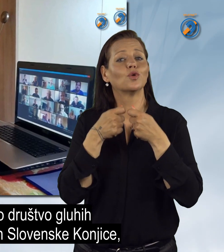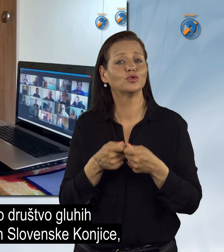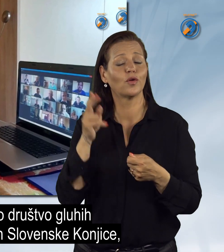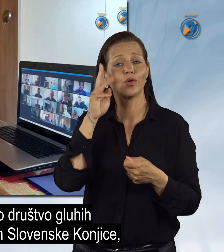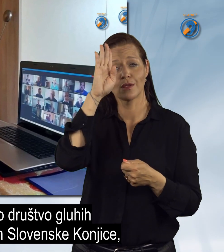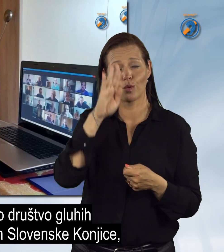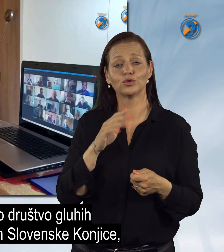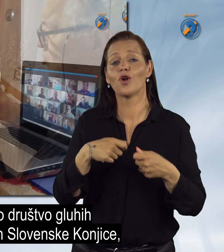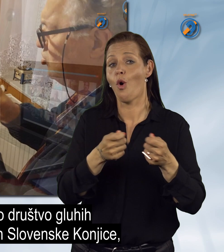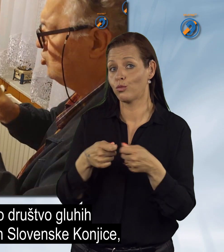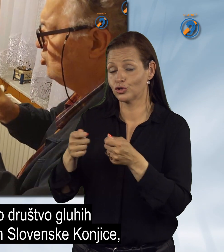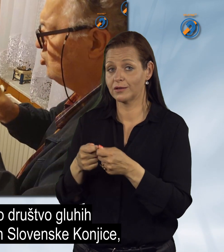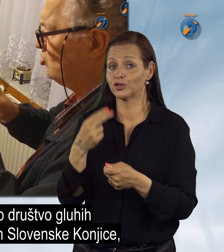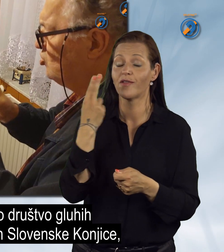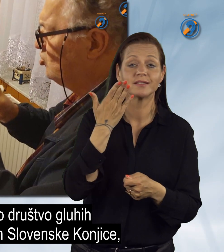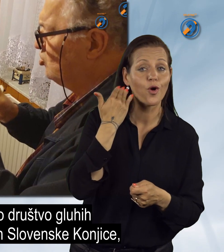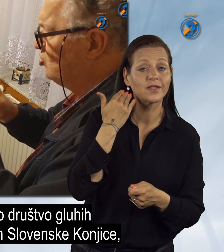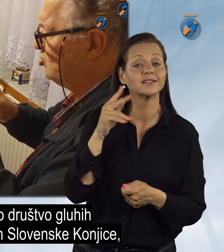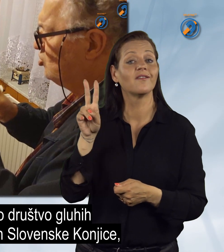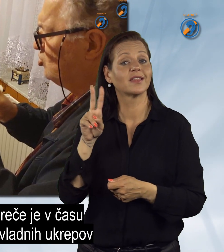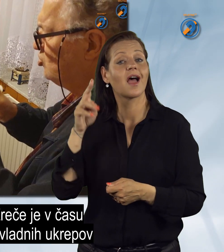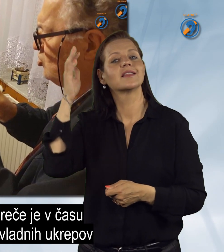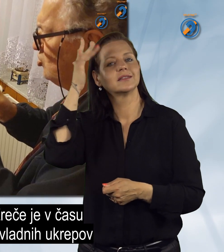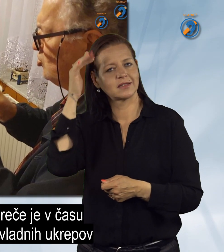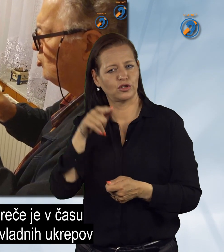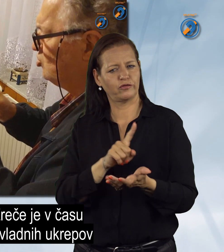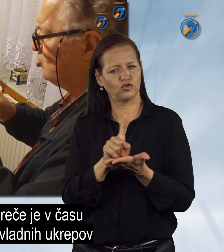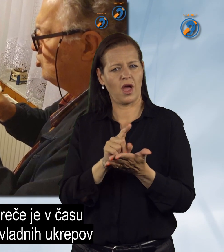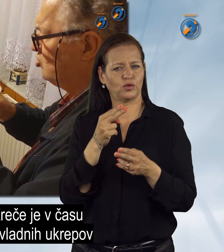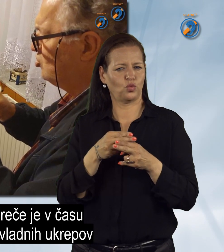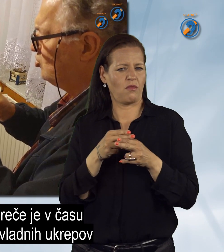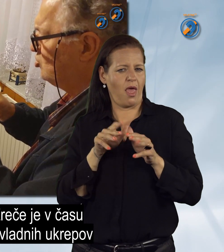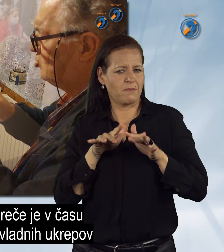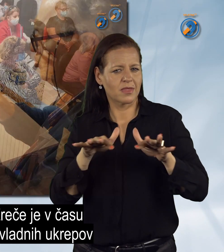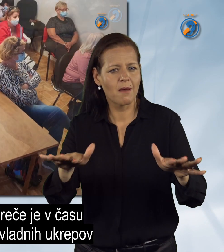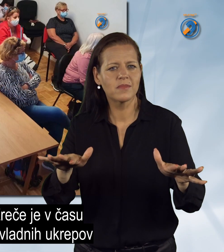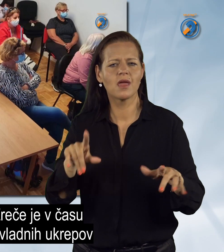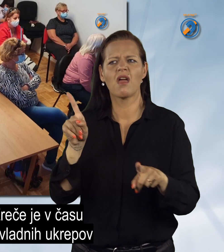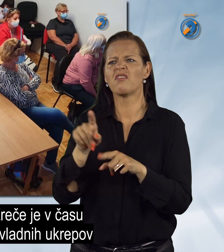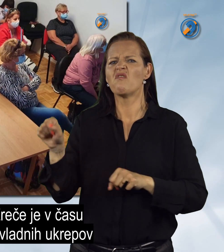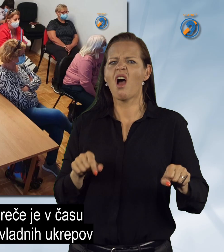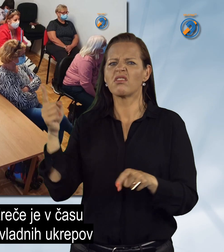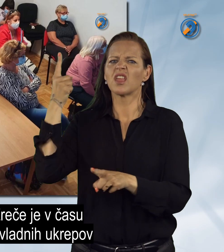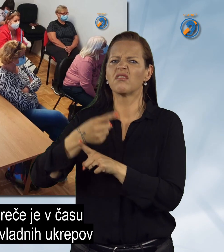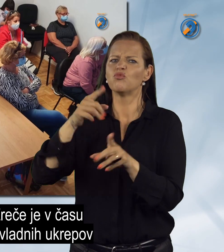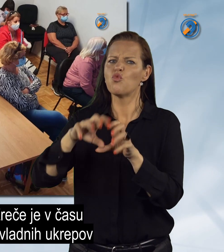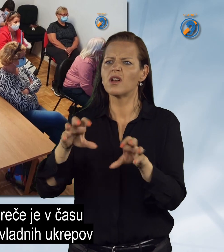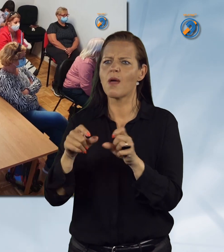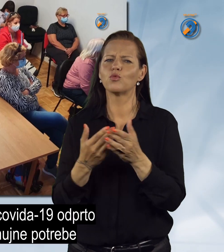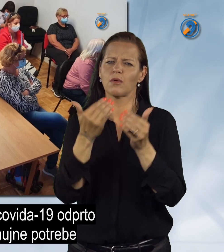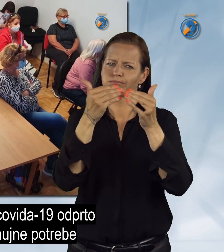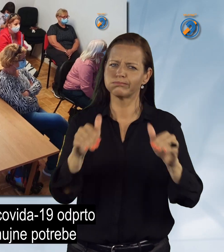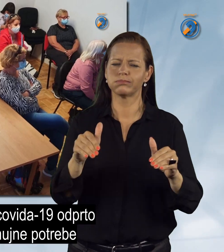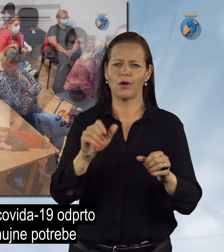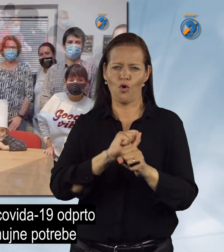Medobčinsko društvo gluhih in naglušnih občin Slovenske Konjice, Vitanje in Zreče je v času epidemije in